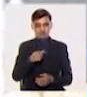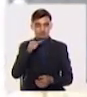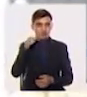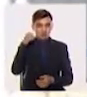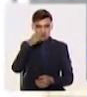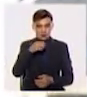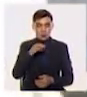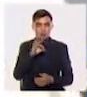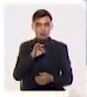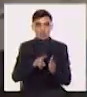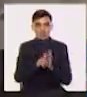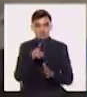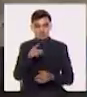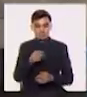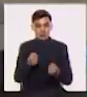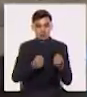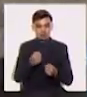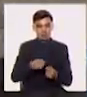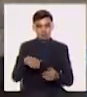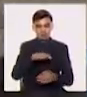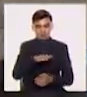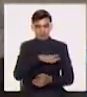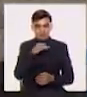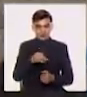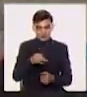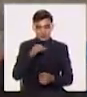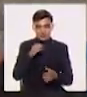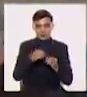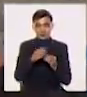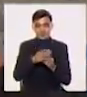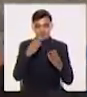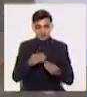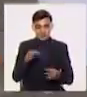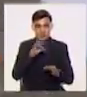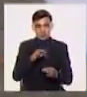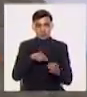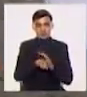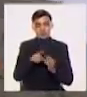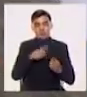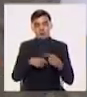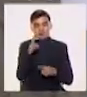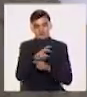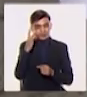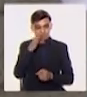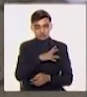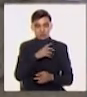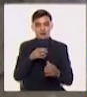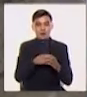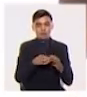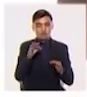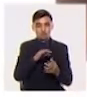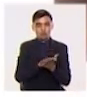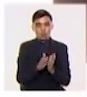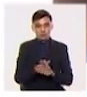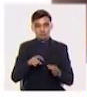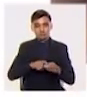көлігін жүргізіпті. Талғат наурыздың соңында демалысқа кеткен. Ал 15 күннен кейін теңіздегі қызметіне қайта бармақ болғанда компания келісім